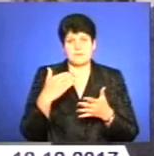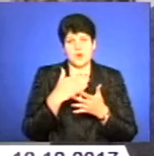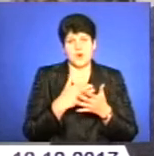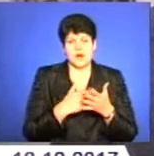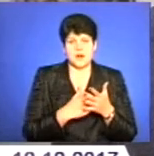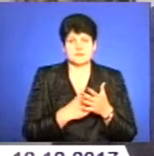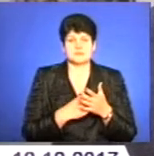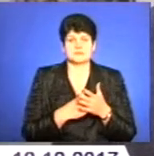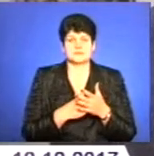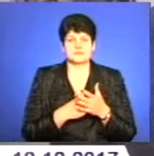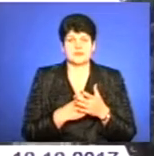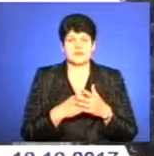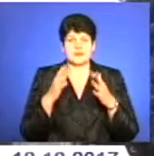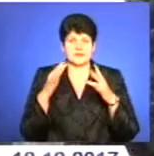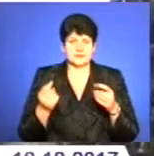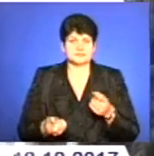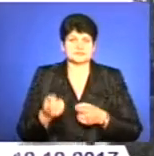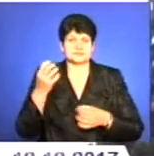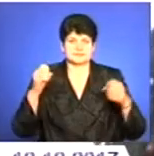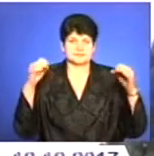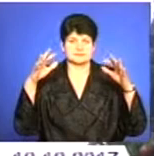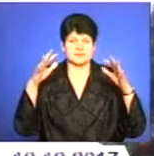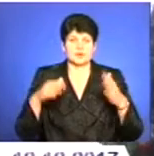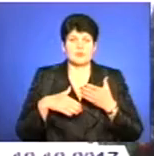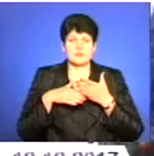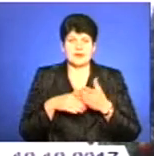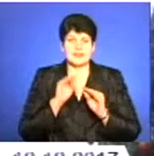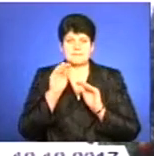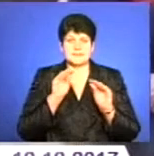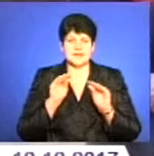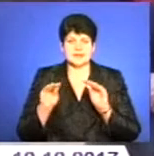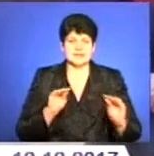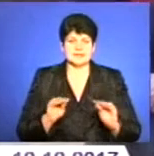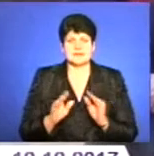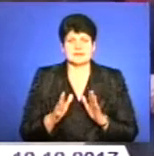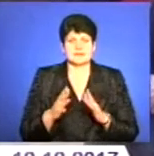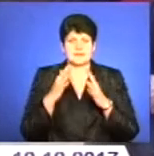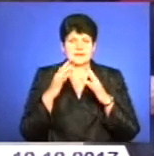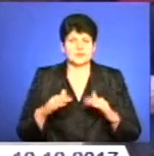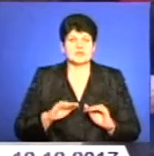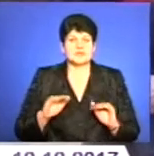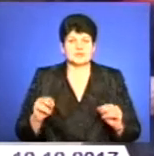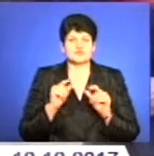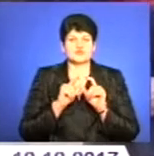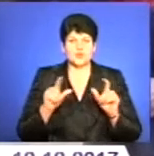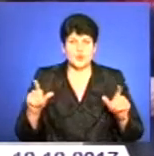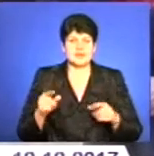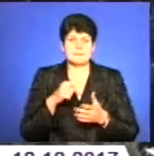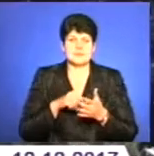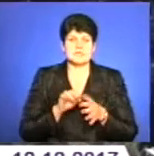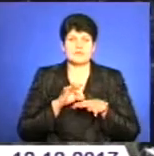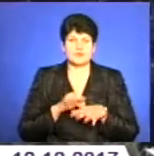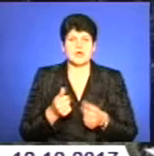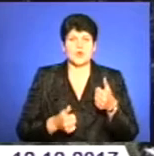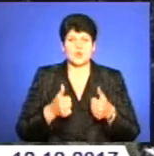щодо запалень ялинки. Допомагали прикрасити зелену красуню тернопільські діти. Зокрема, у школах міста проводили конкурс на